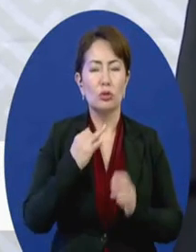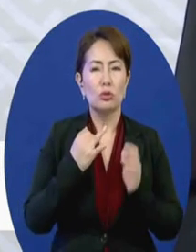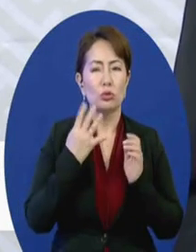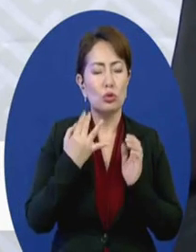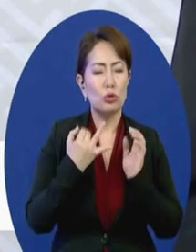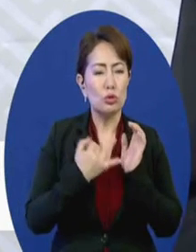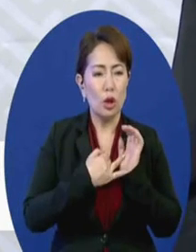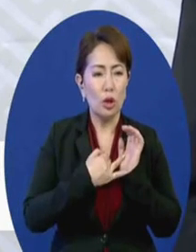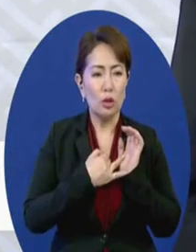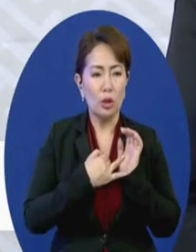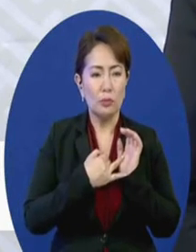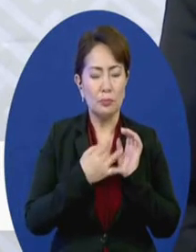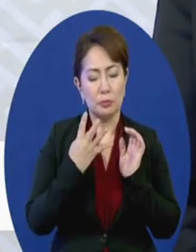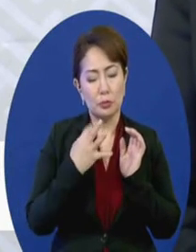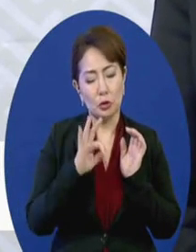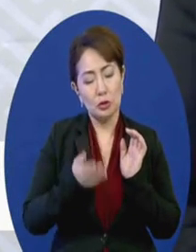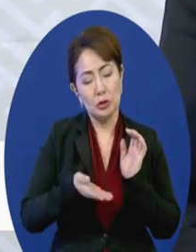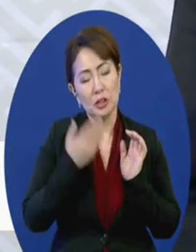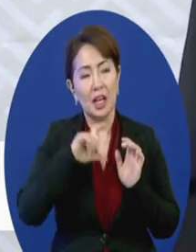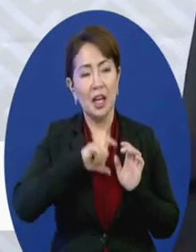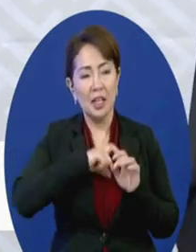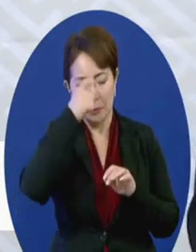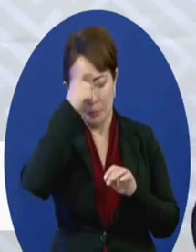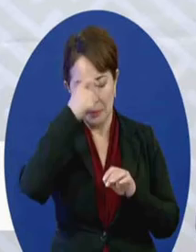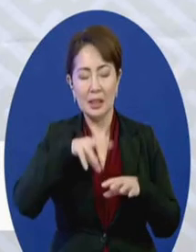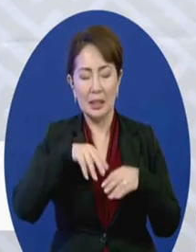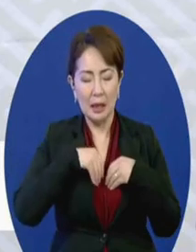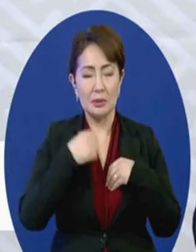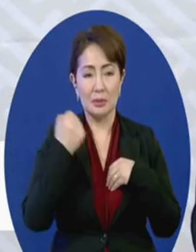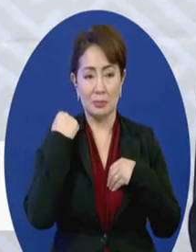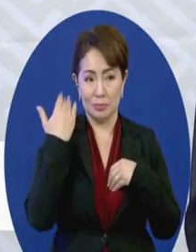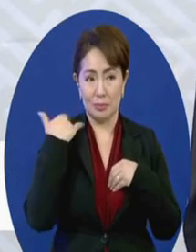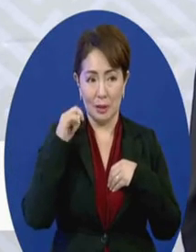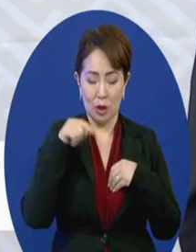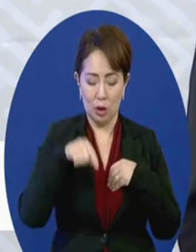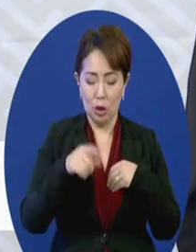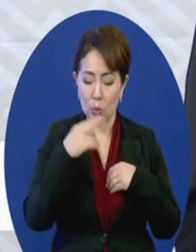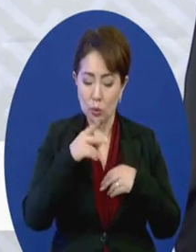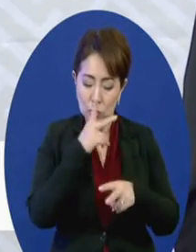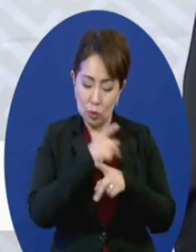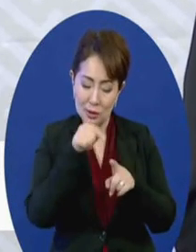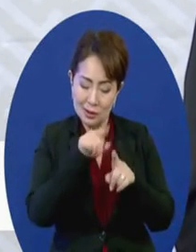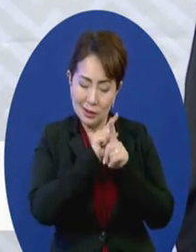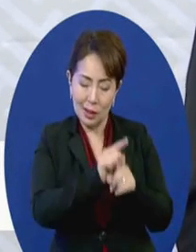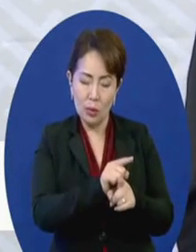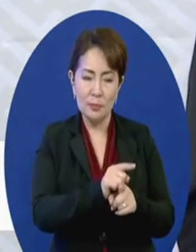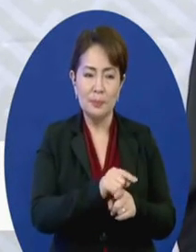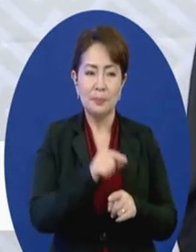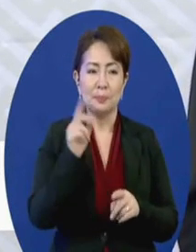Тэгвэл 47 40 гаруй одоо эрх мэдлийг ингээд олгцсан байсан. За одоо бид нар бол яг үндсэн хуулийн дээр заасан